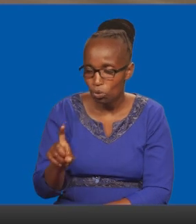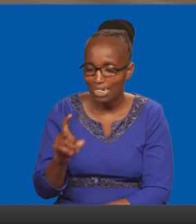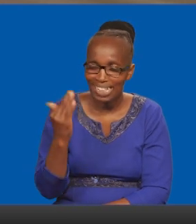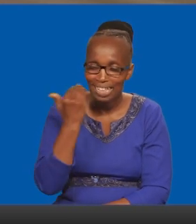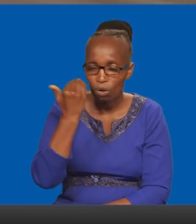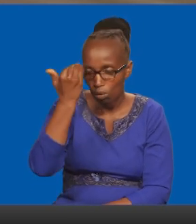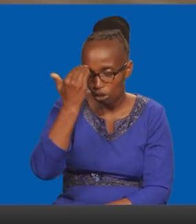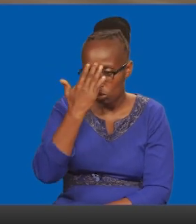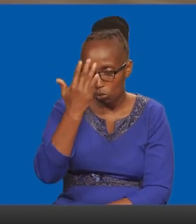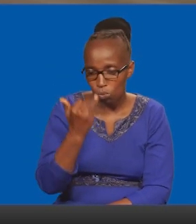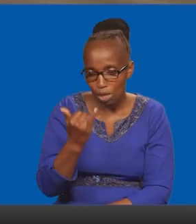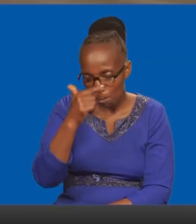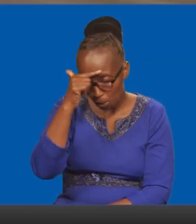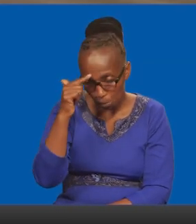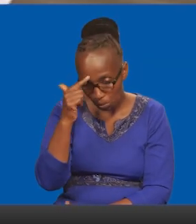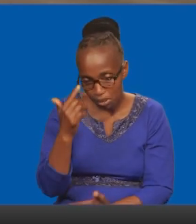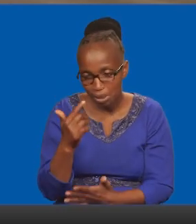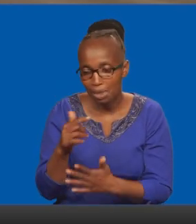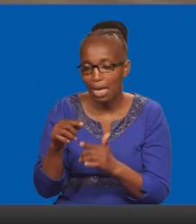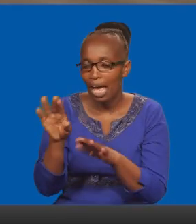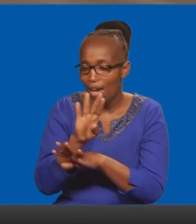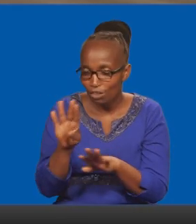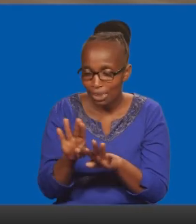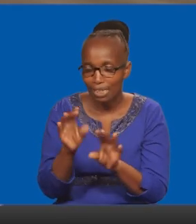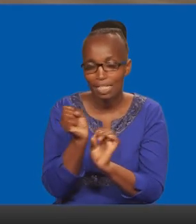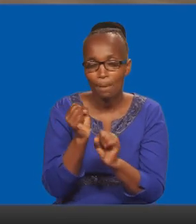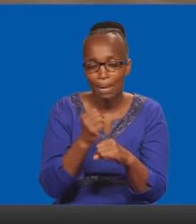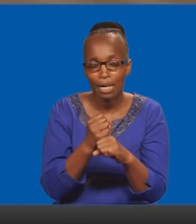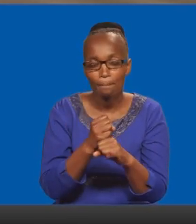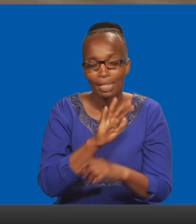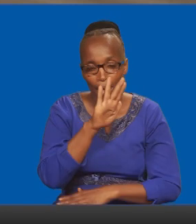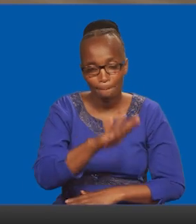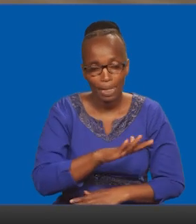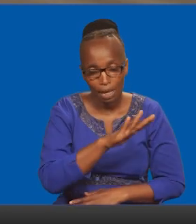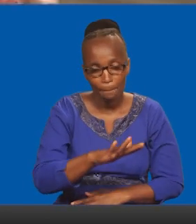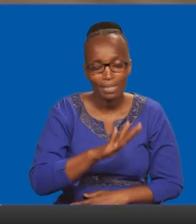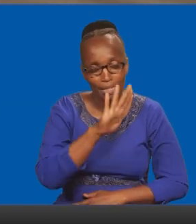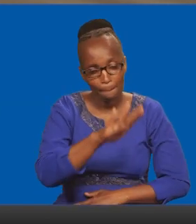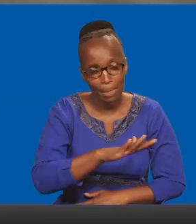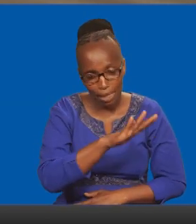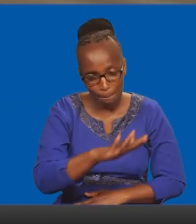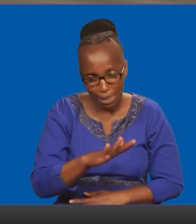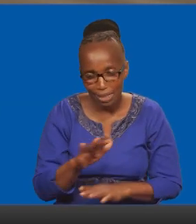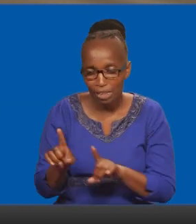must oversight the judiciary. Kwa sababu the executive inakuwa oversighted by parliament.